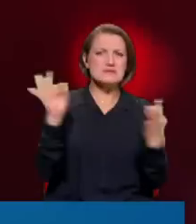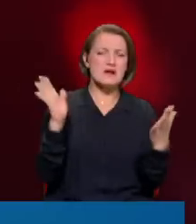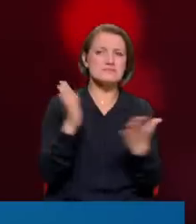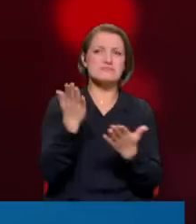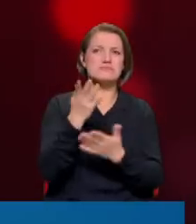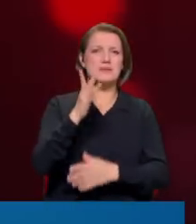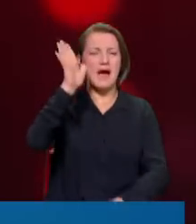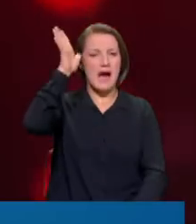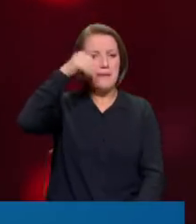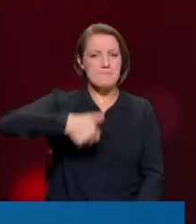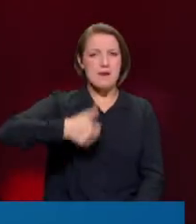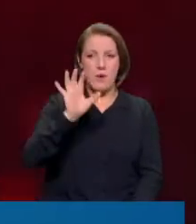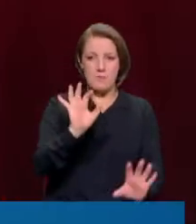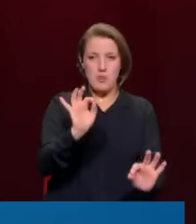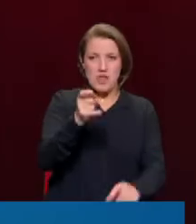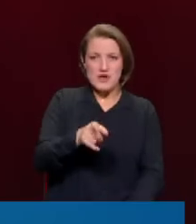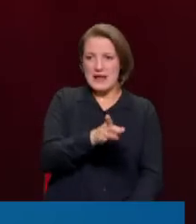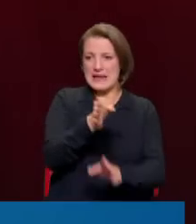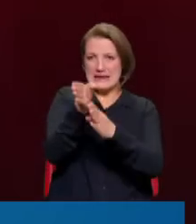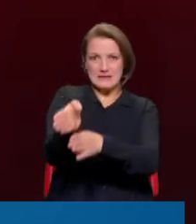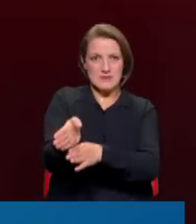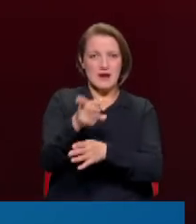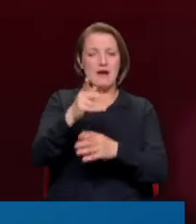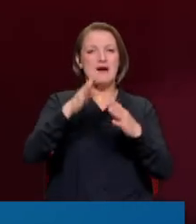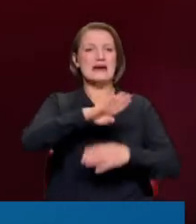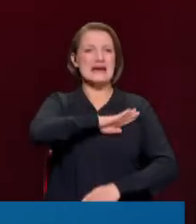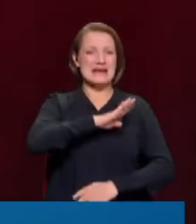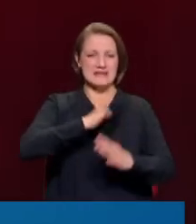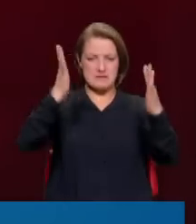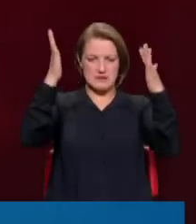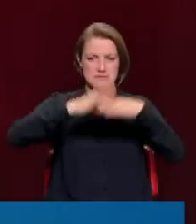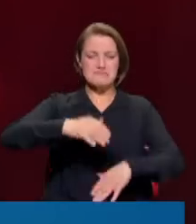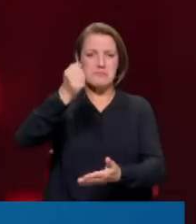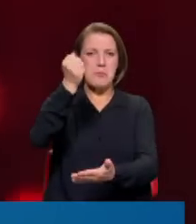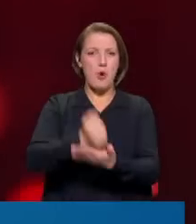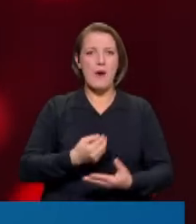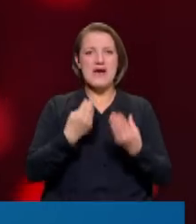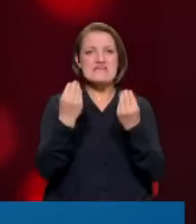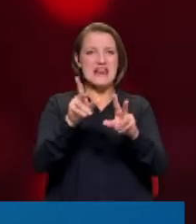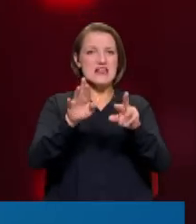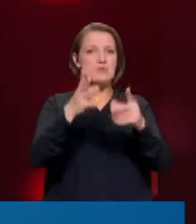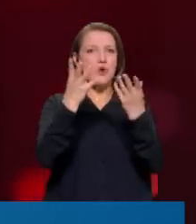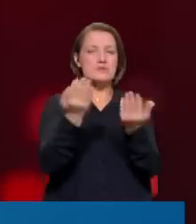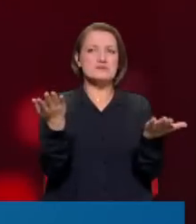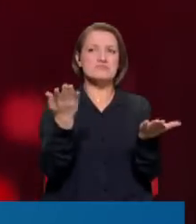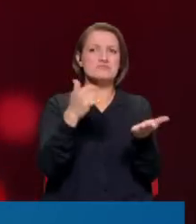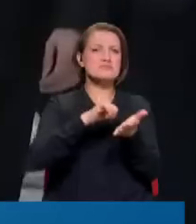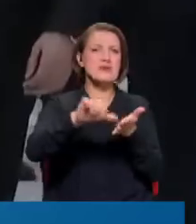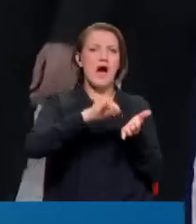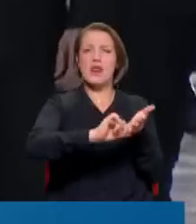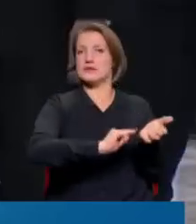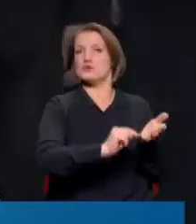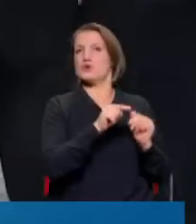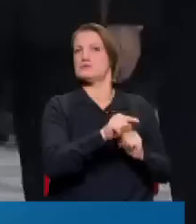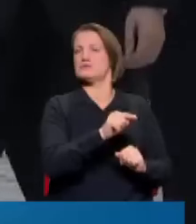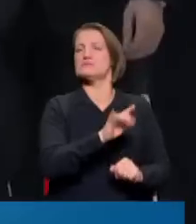biden'ın Bu şartlarda oraya gelmesi ve Gazze'deki yıkıma bir bakıma onay verir durumda olması tarih tarafından not ediliyor